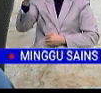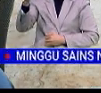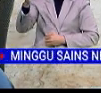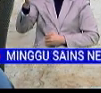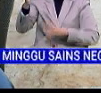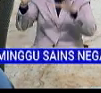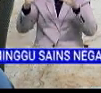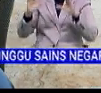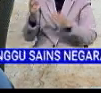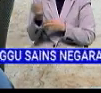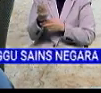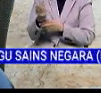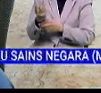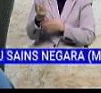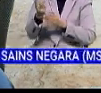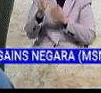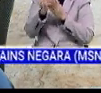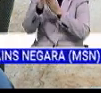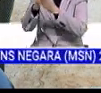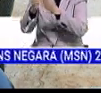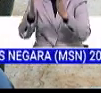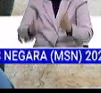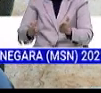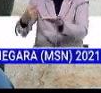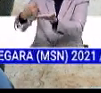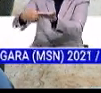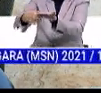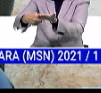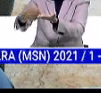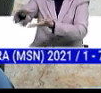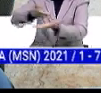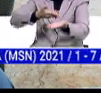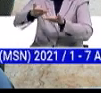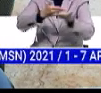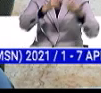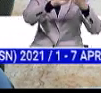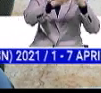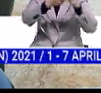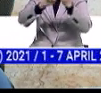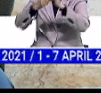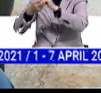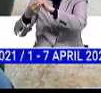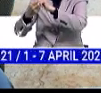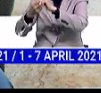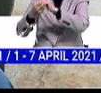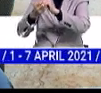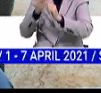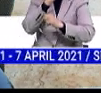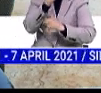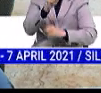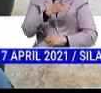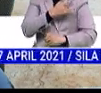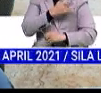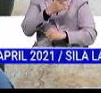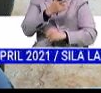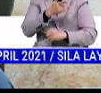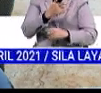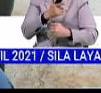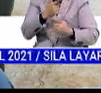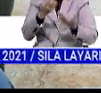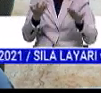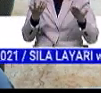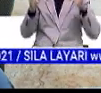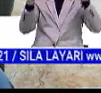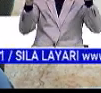mana kedua-dua pemimpin dapat membincangkan isu-isu yang kadang-kalanya agak sensitif yang